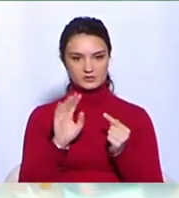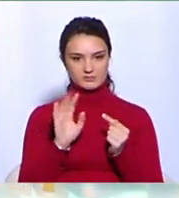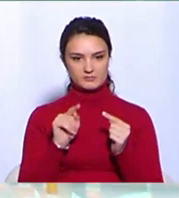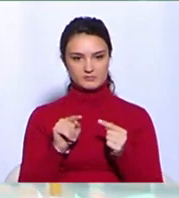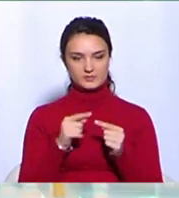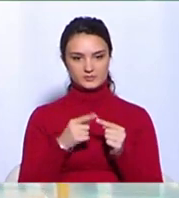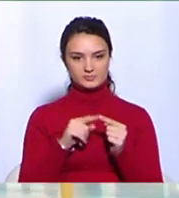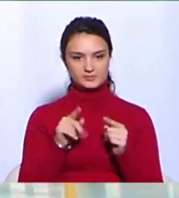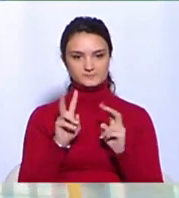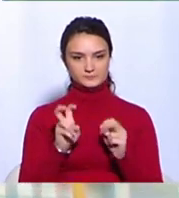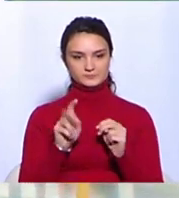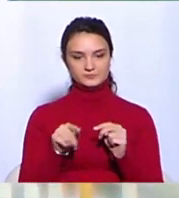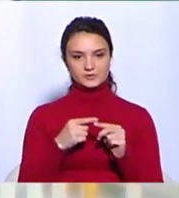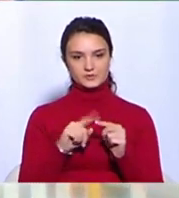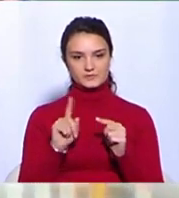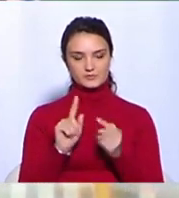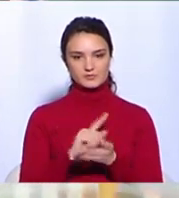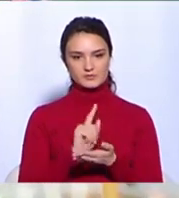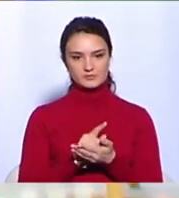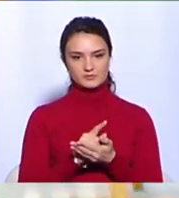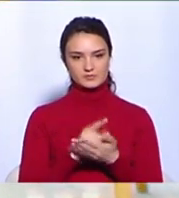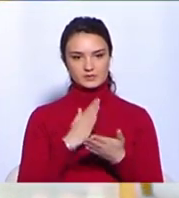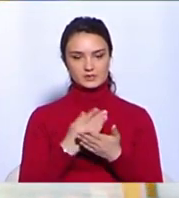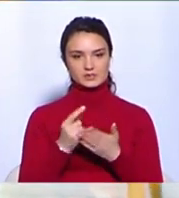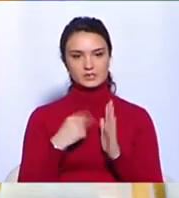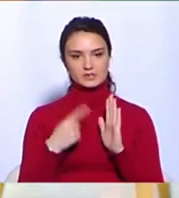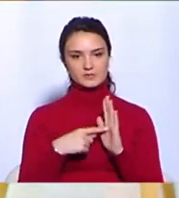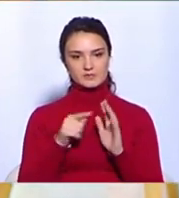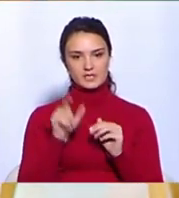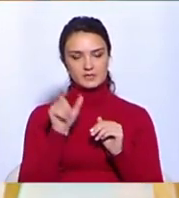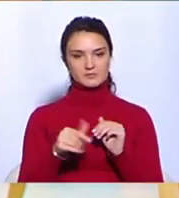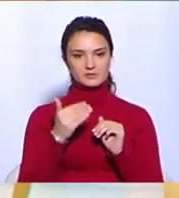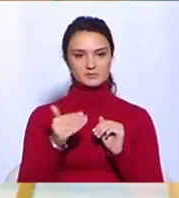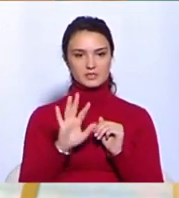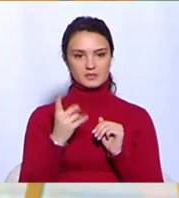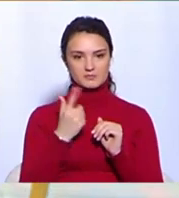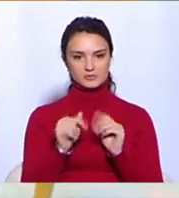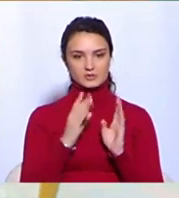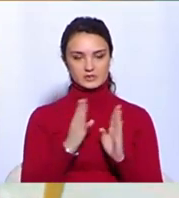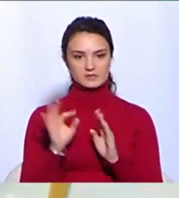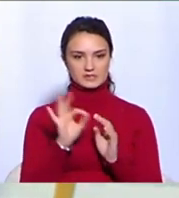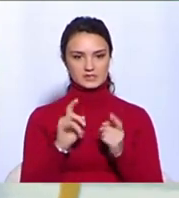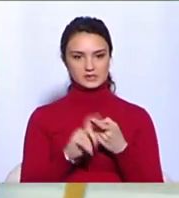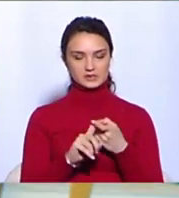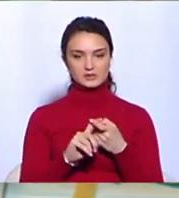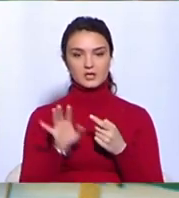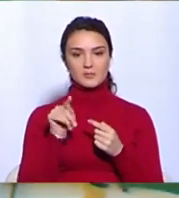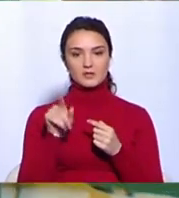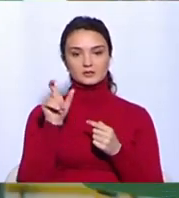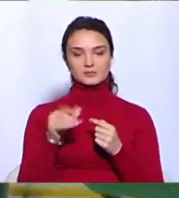შეესაბამება, ეს ნიშნავს იმას, რომ აუცილებლად ჩნდება კითხვები ამ ადამიანის არამარტო ქცევასთან, არამედ ამ